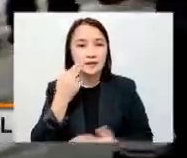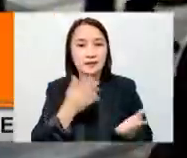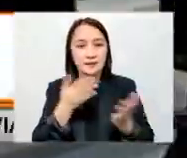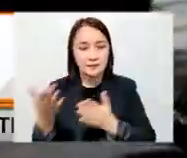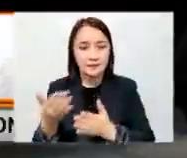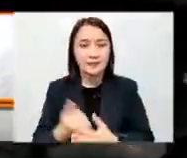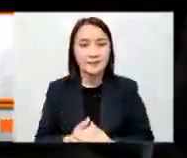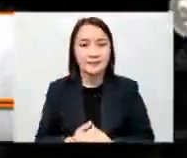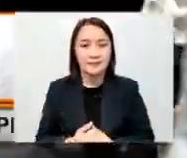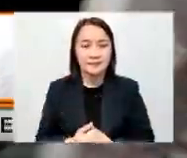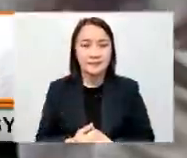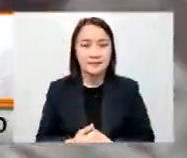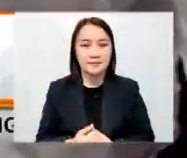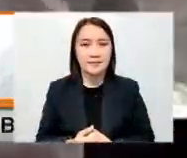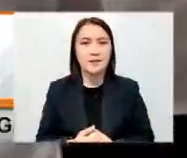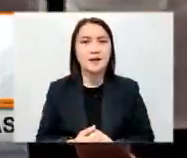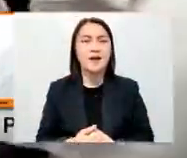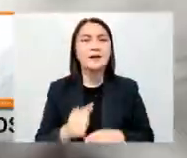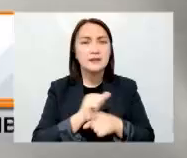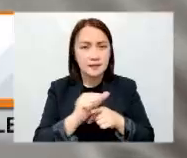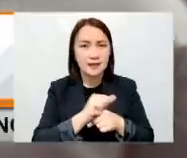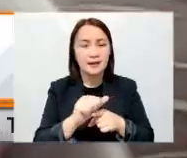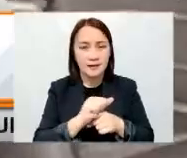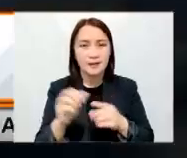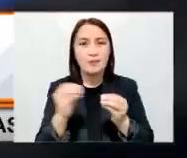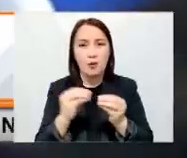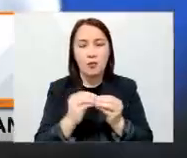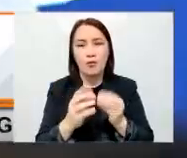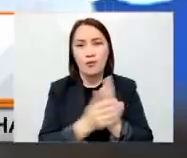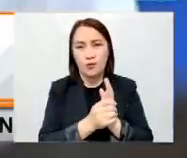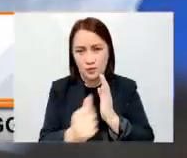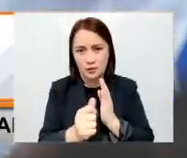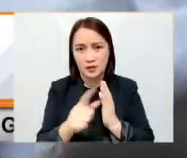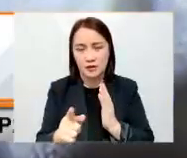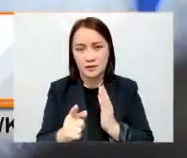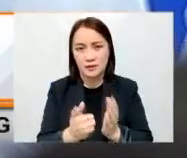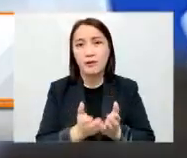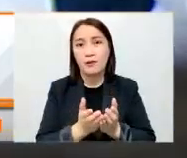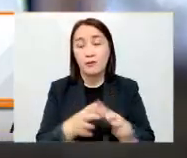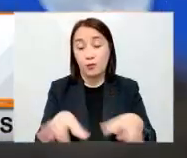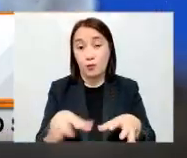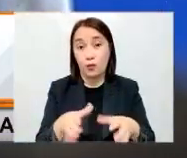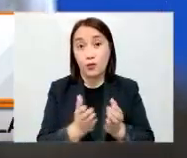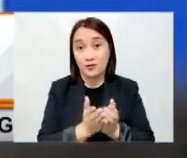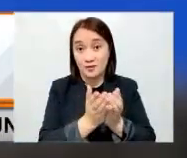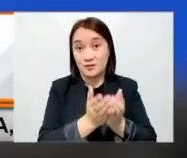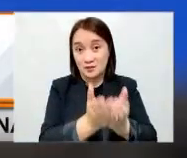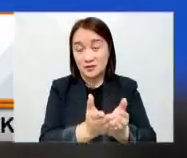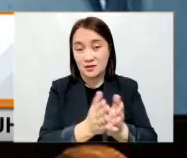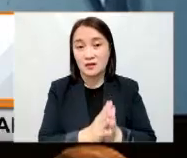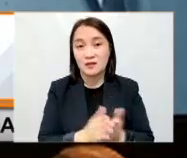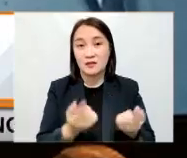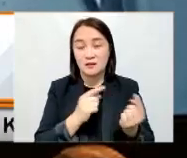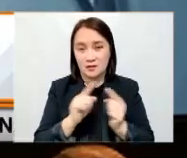Hasain pa ng husto ang kakayahan ng mga Filipino seafarer. Yan ang panawagan ni Pangulong Bongbong Marcos sa kanyang pagdalo sa Shaping